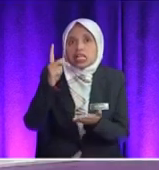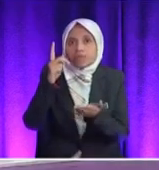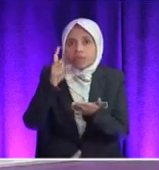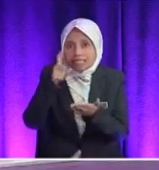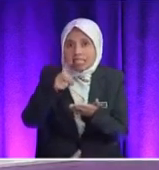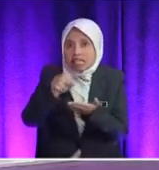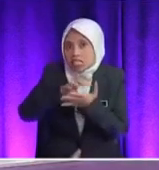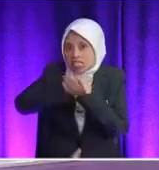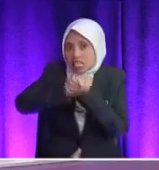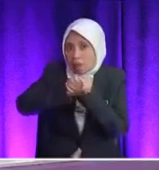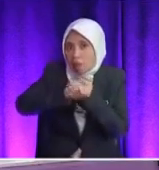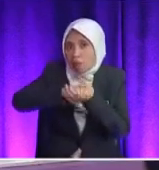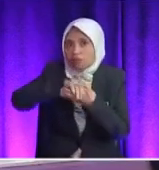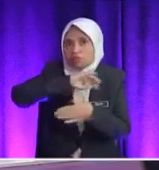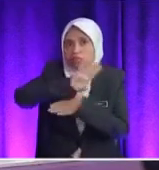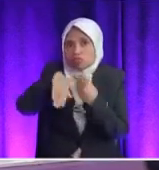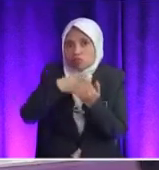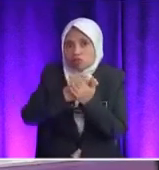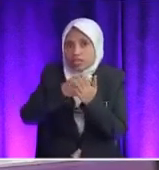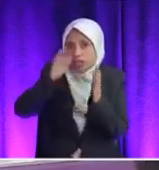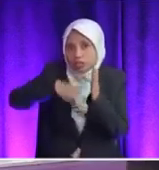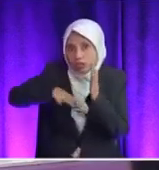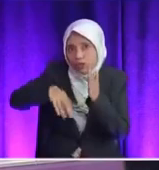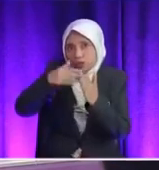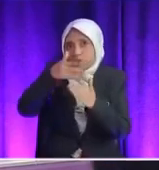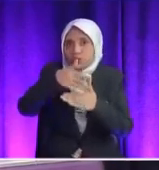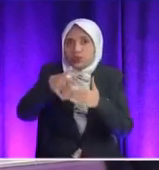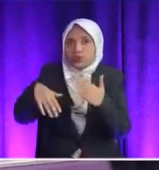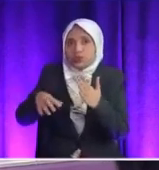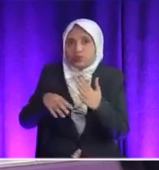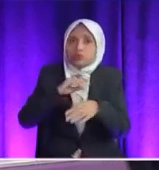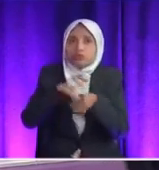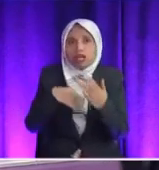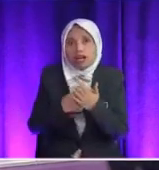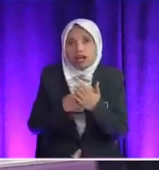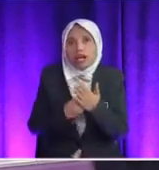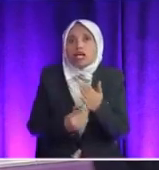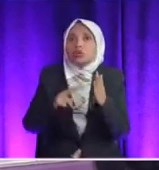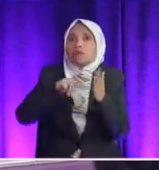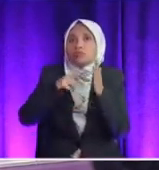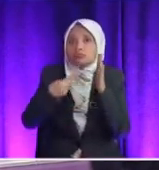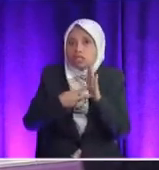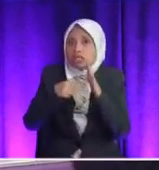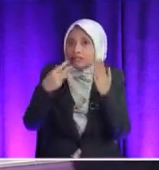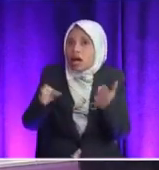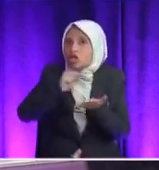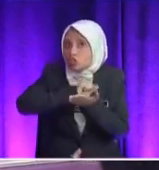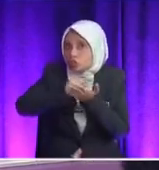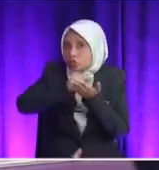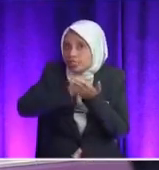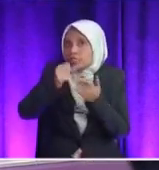baik ini bermakna kalau saburotun kita cuci semut yuk Nah itulah